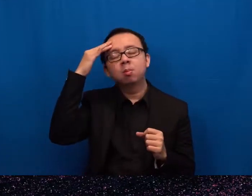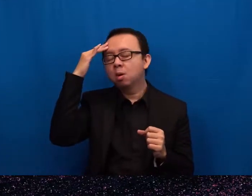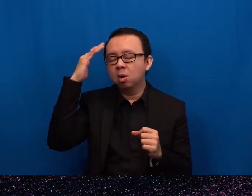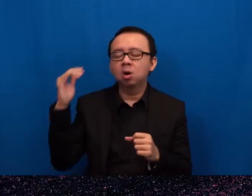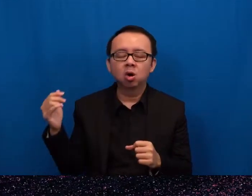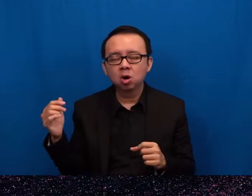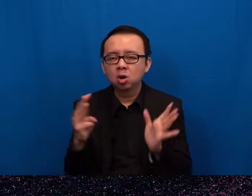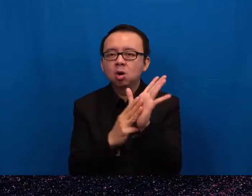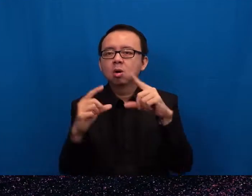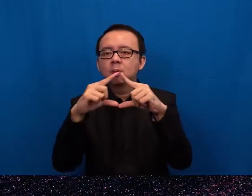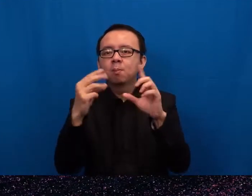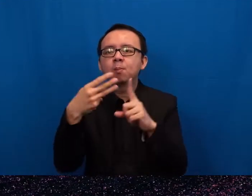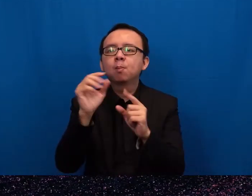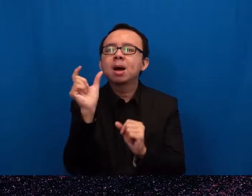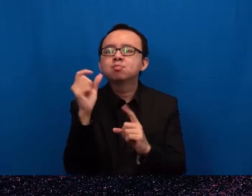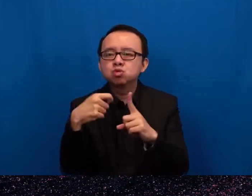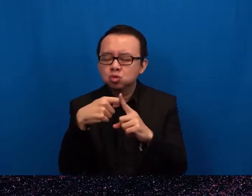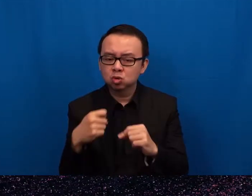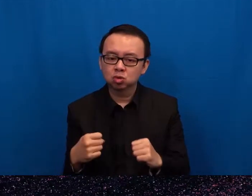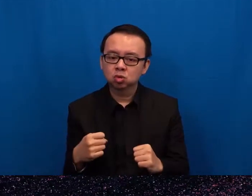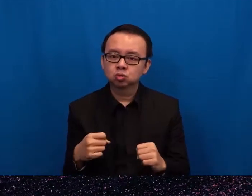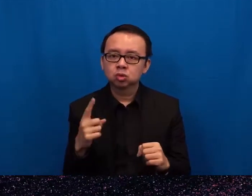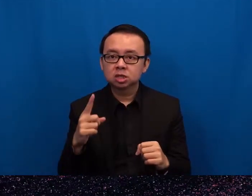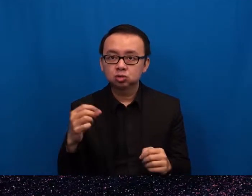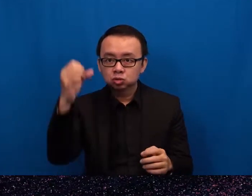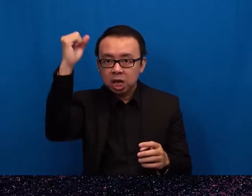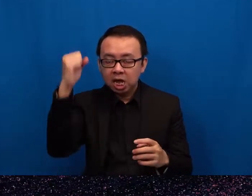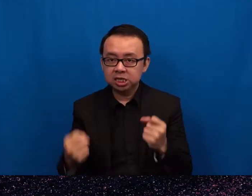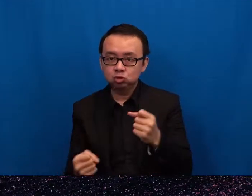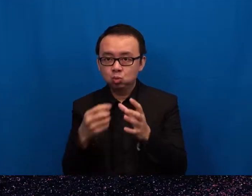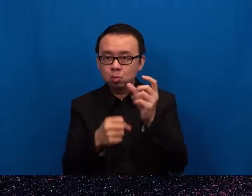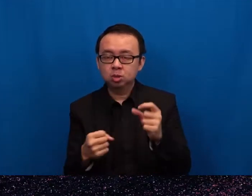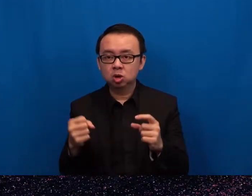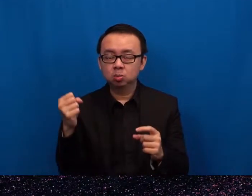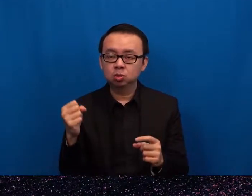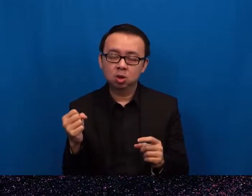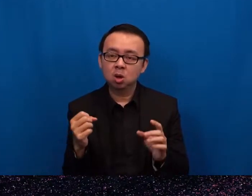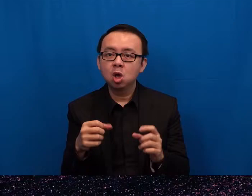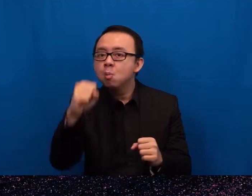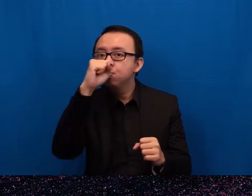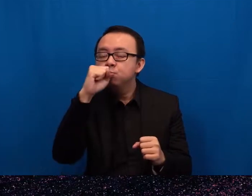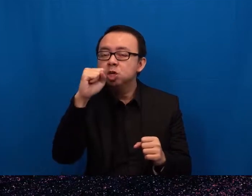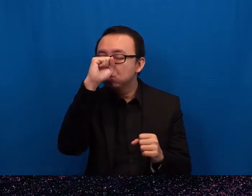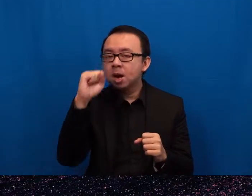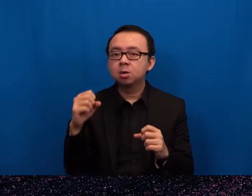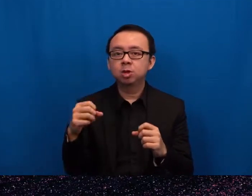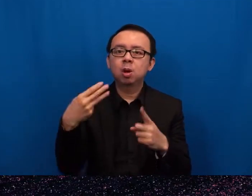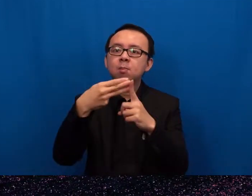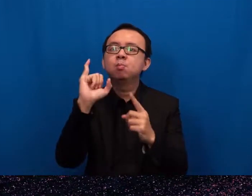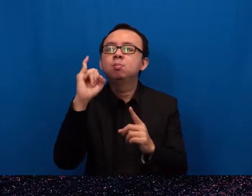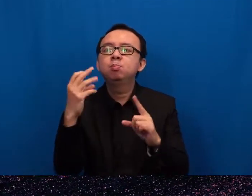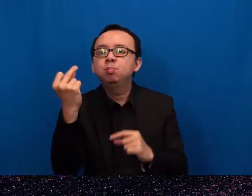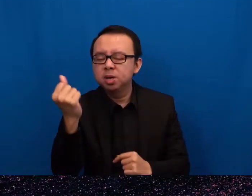sedang high dalam drug. Entah dia lagi mabuk, pokoknya tangannya dia pegang miras, minuman keras. Lalu dia ludahi wajah